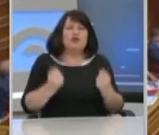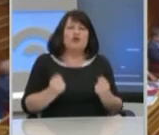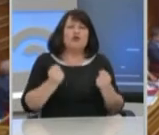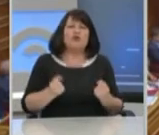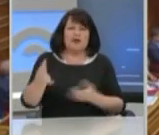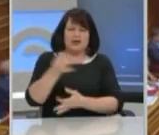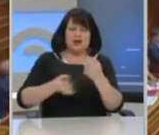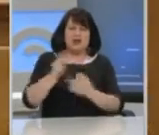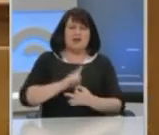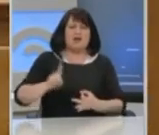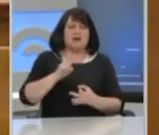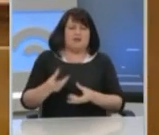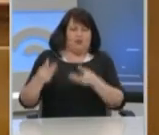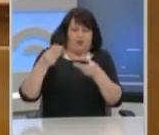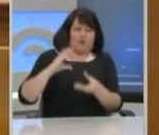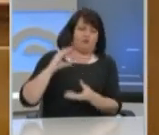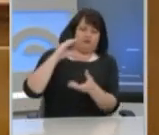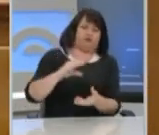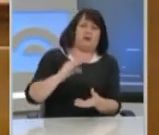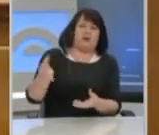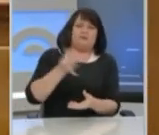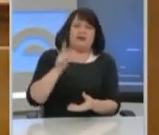είπε κουβαλάω τώρα το μνημόνιο που είναι βαρύ.